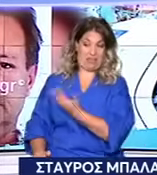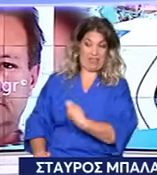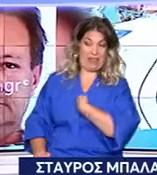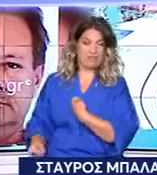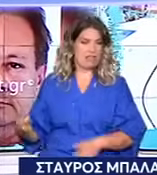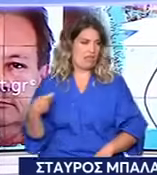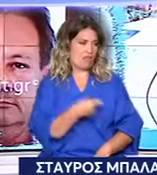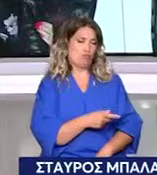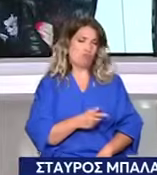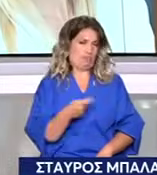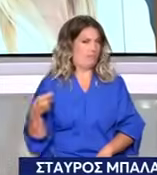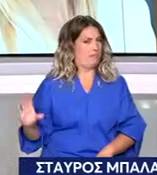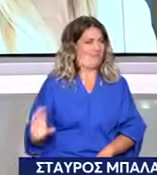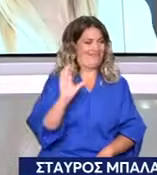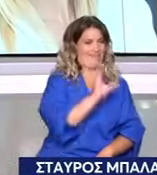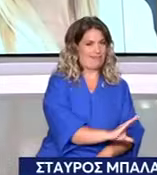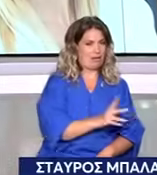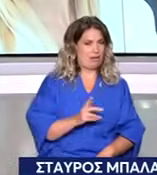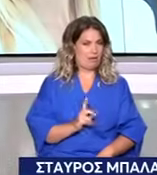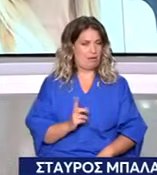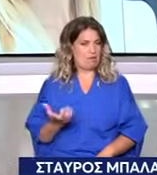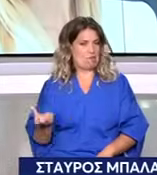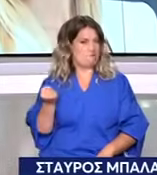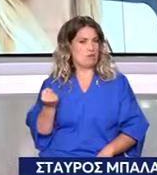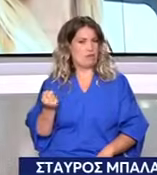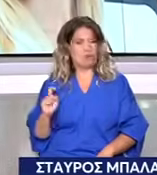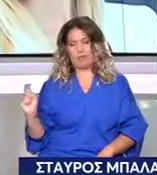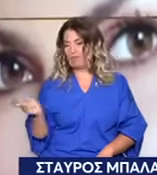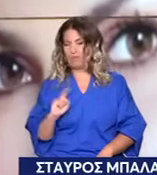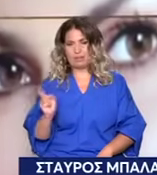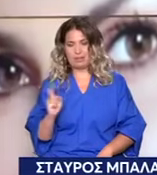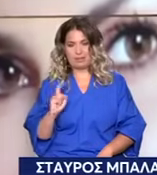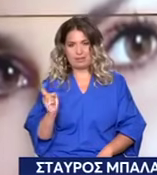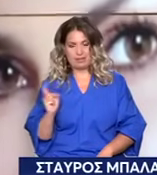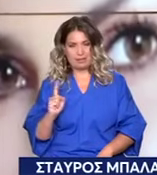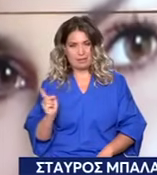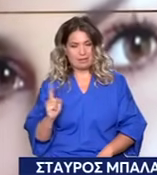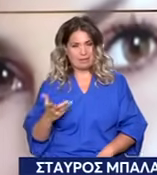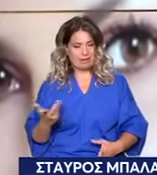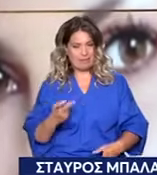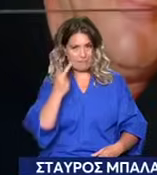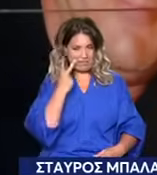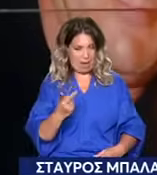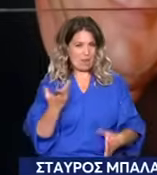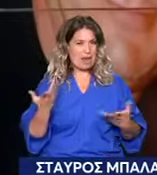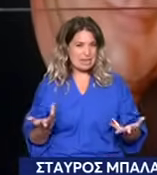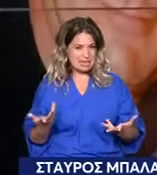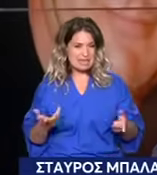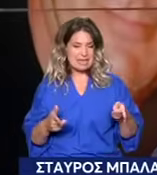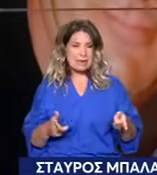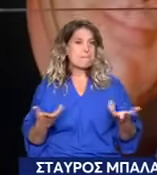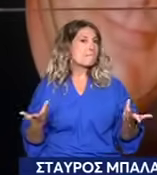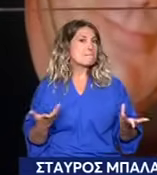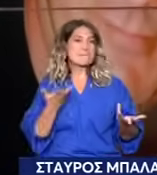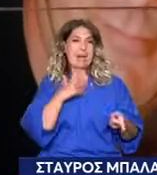Ότι τα χρήματα που υπήρχαν στο σπίτι και όπου έχουν αναφερθεί μέσα και από τα μηνύματα του κυρίου Λύτρα, ενδεχομένως θα πήγαιναν κάπου